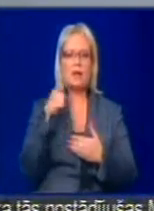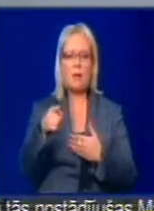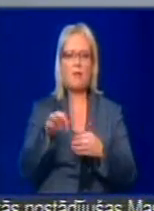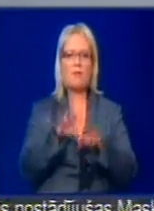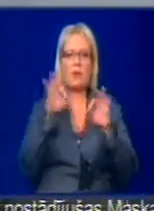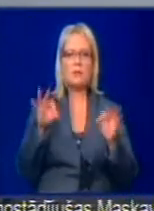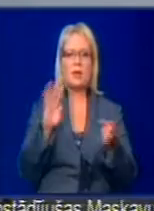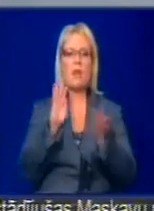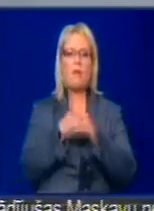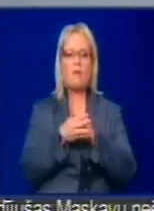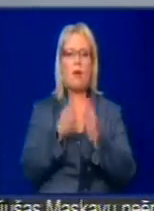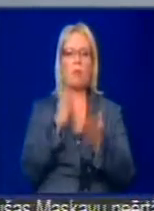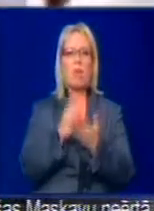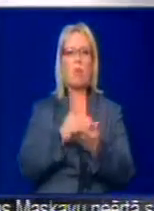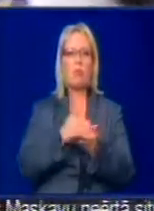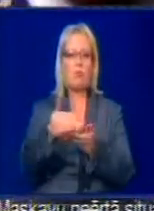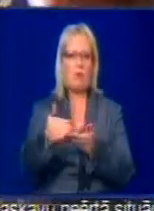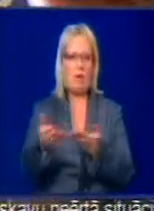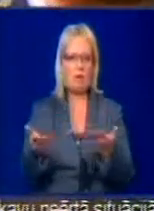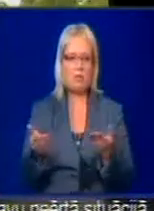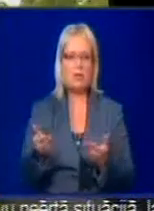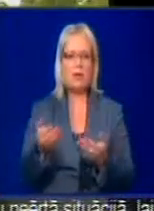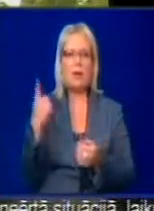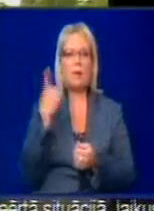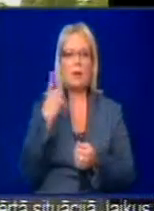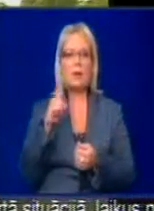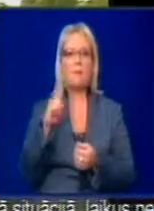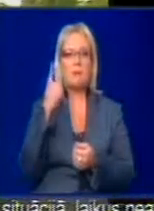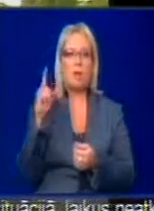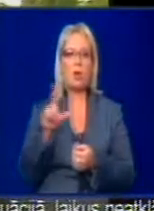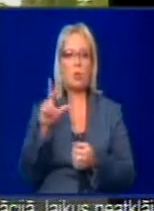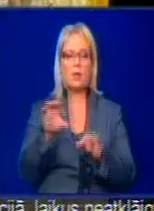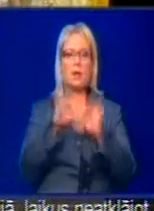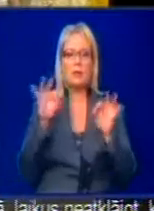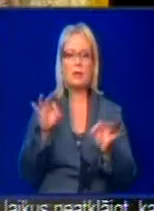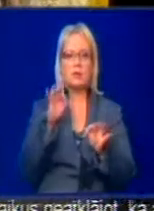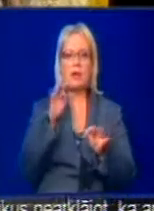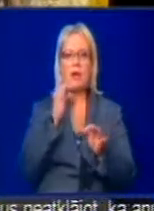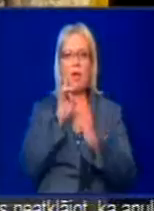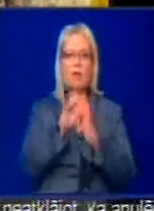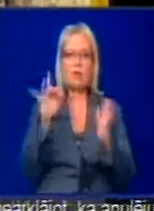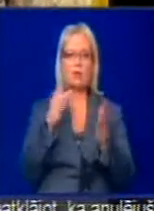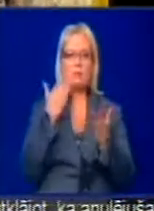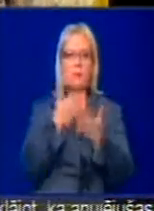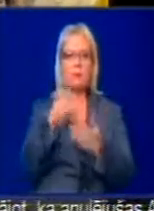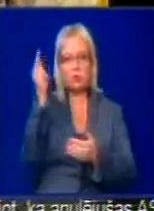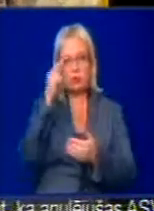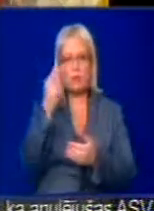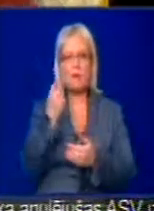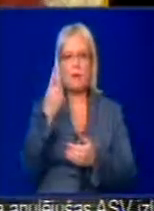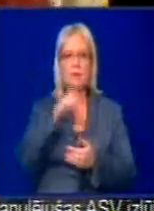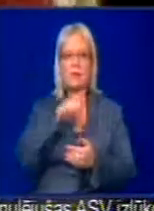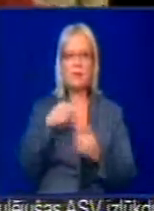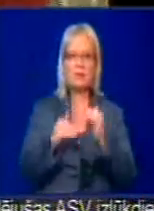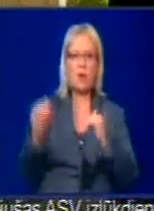iesāktās reformas it kā tiek turpinātas. Pirmdien, 1. jūlijā, sāksies elektroniska pieteikšanās studijām 11